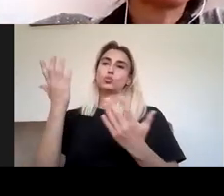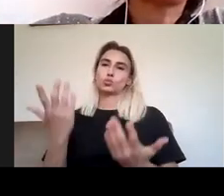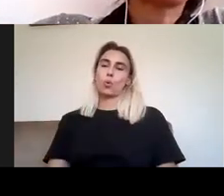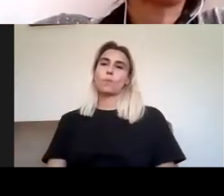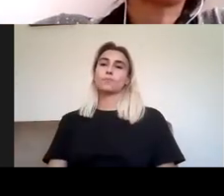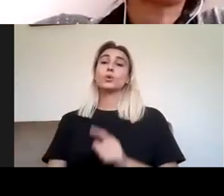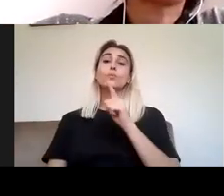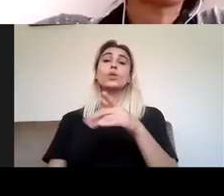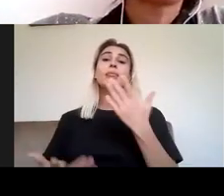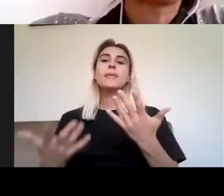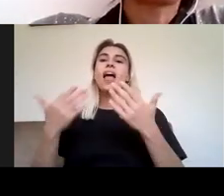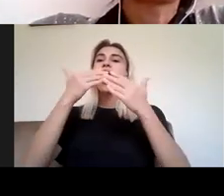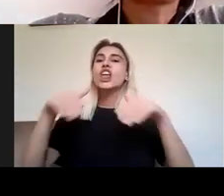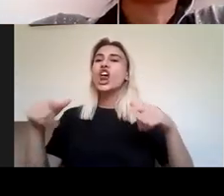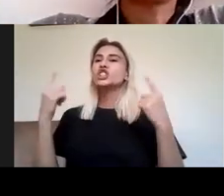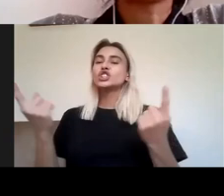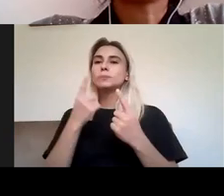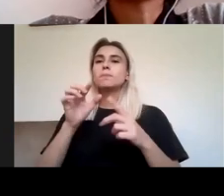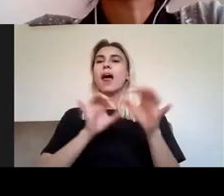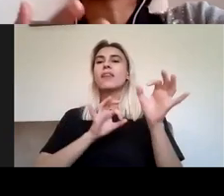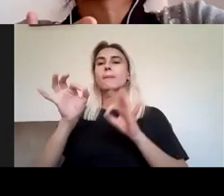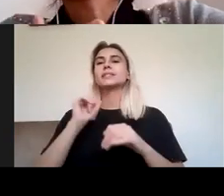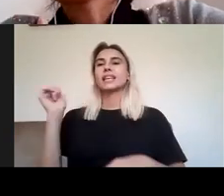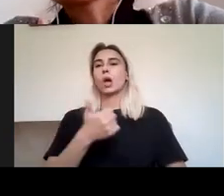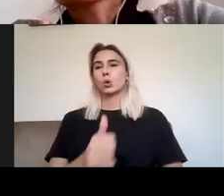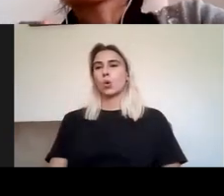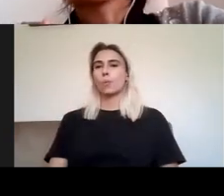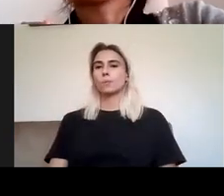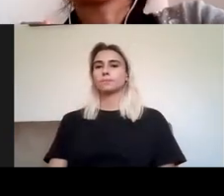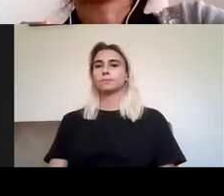tabii engelleyici şekilde planlanması gerekiyor. Yine burada bir